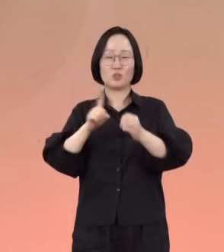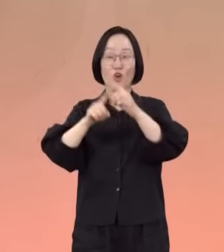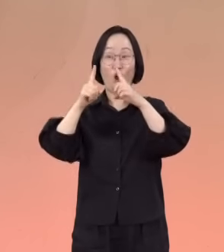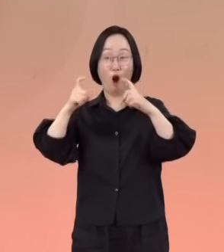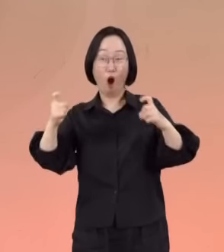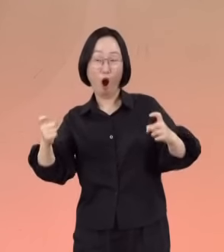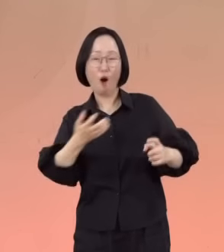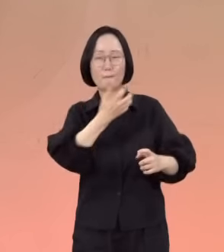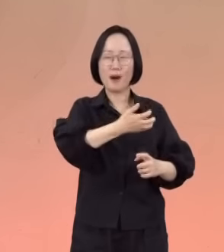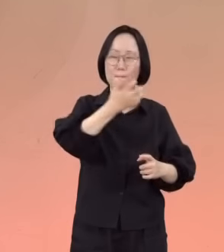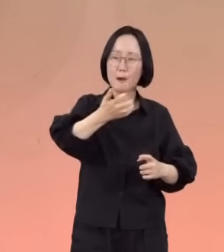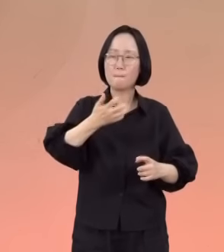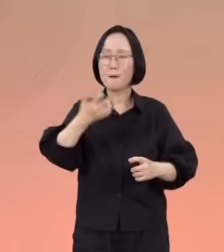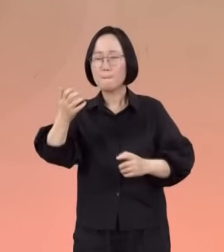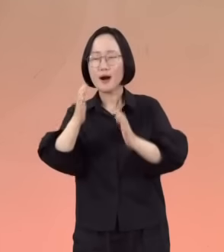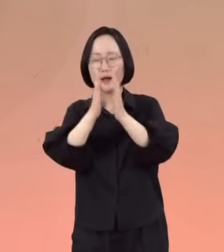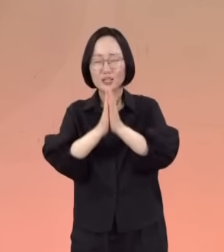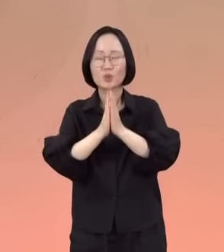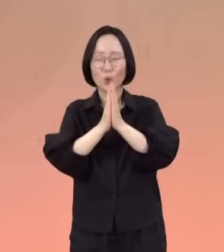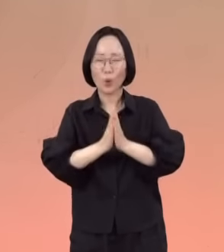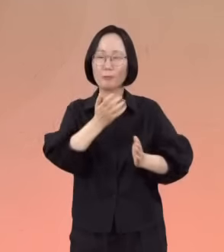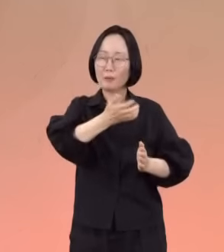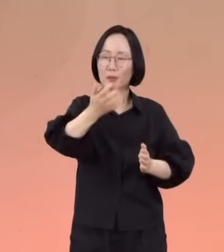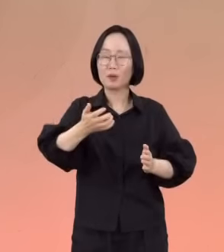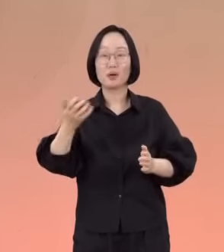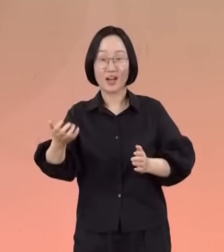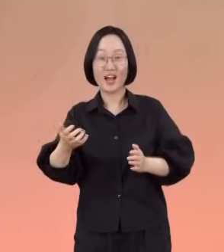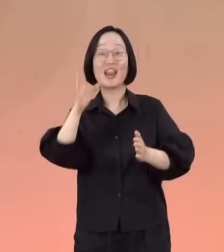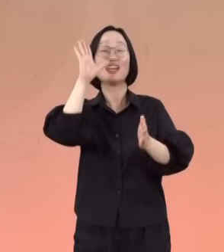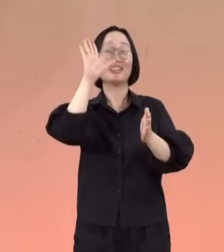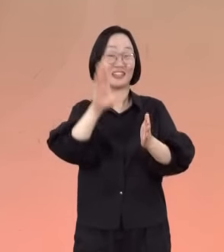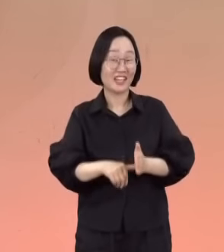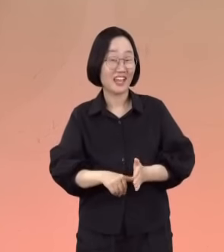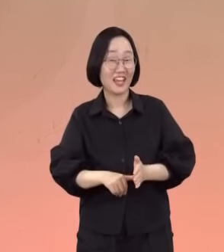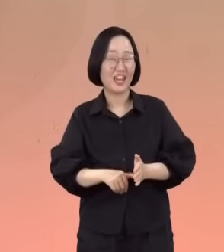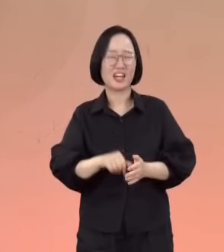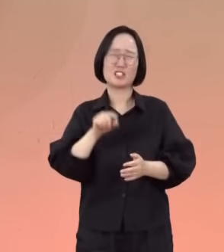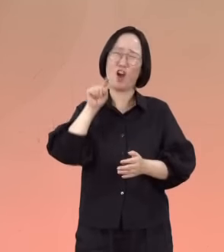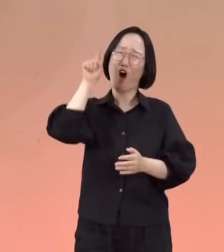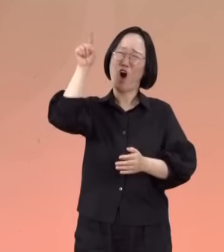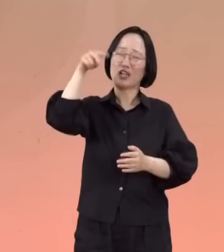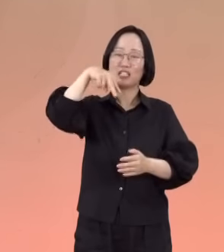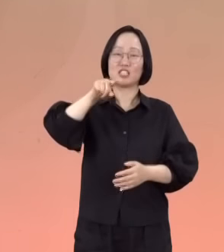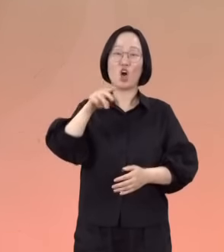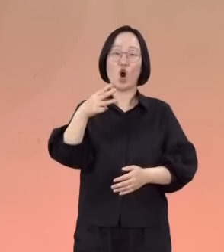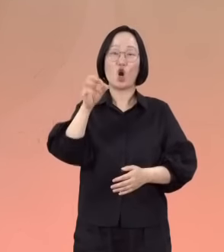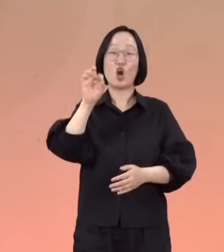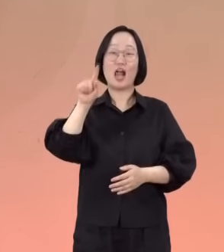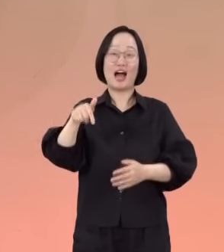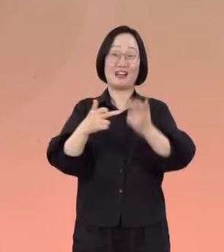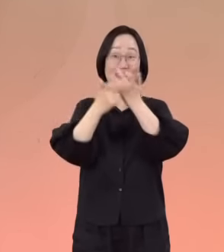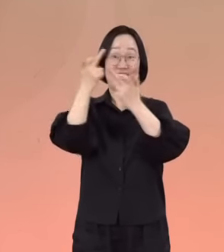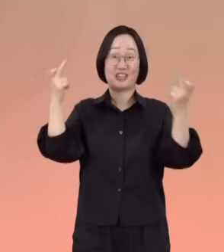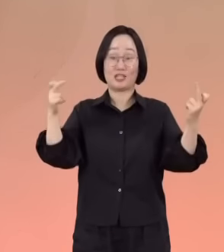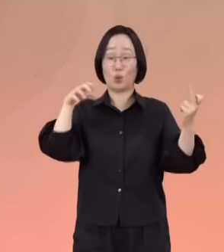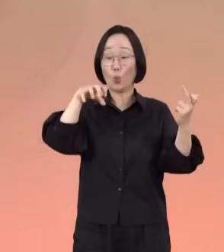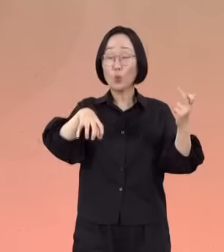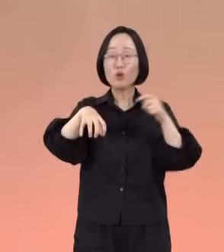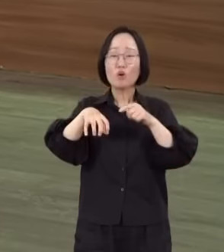다니실 때 어느날 저 정함 학상 공정하며 성질 순례를